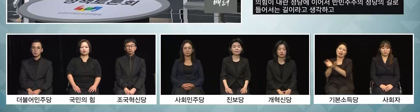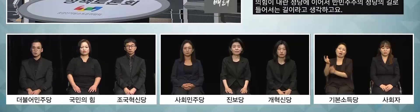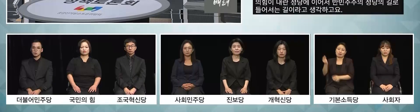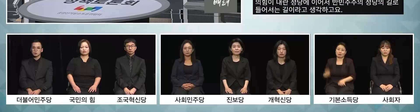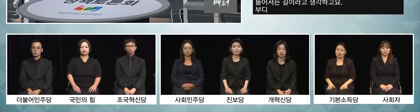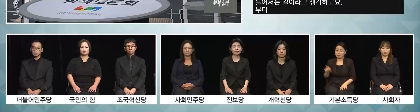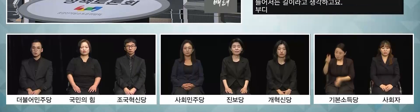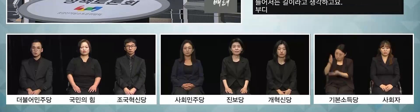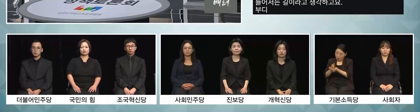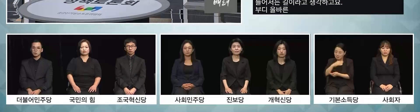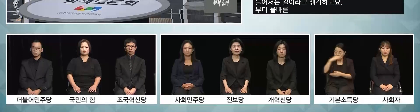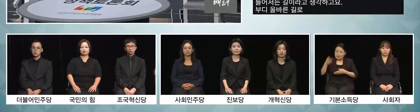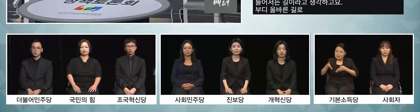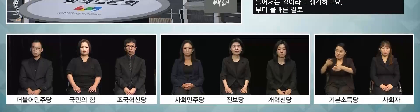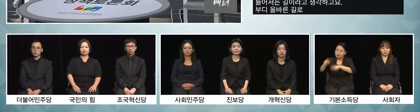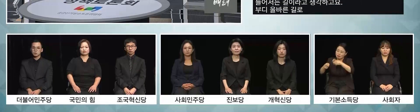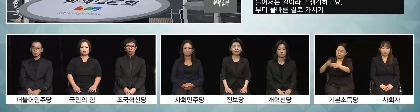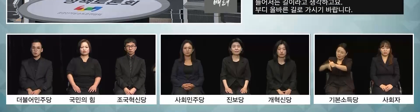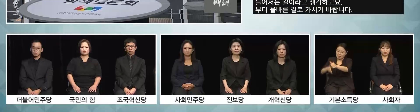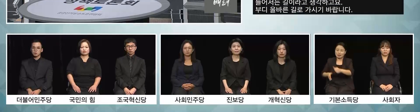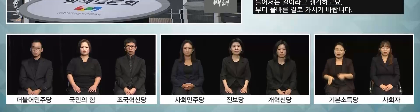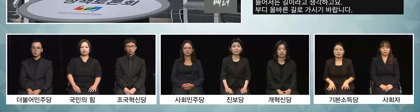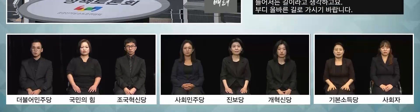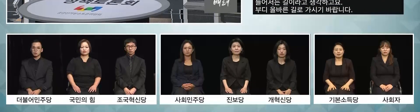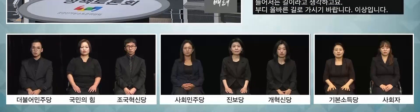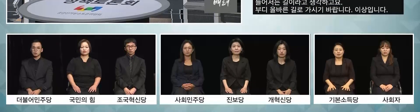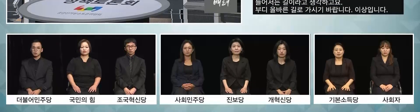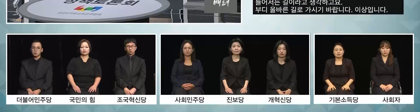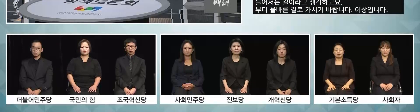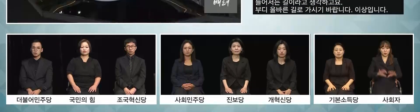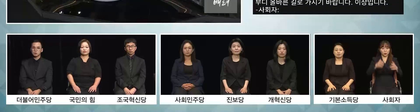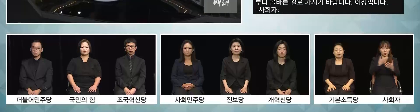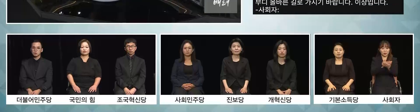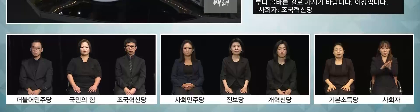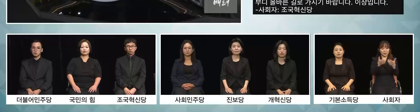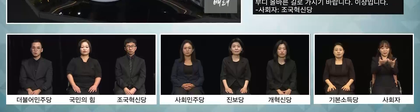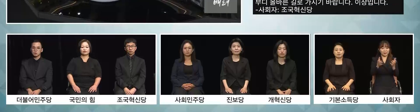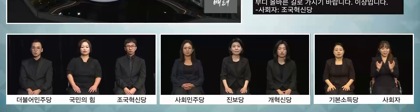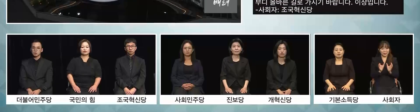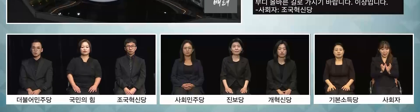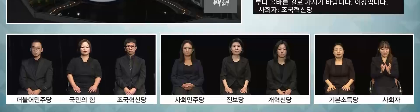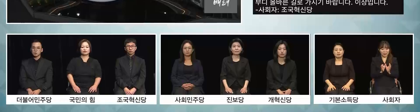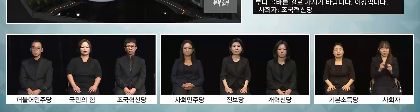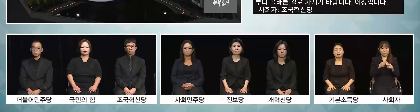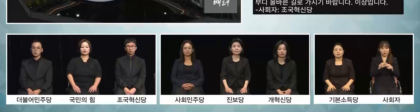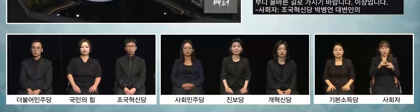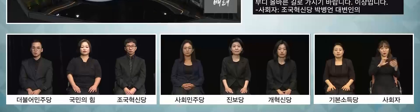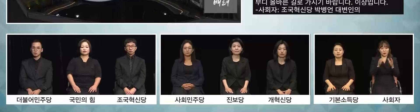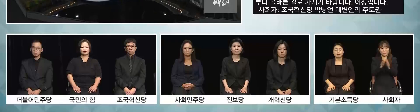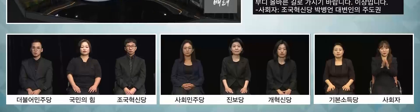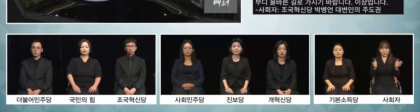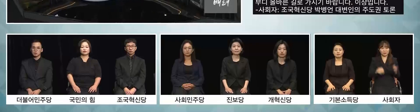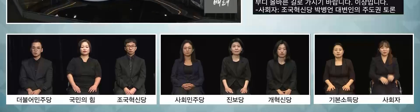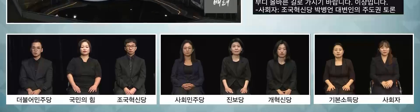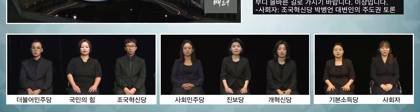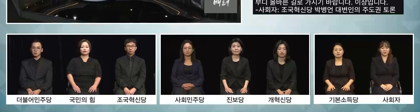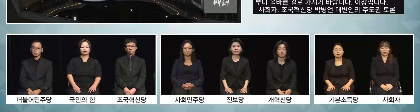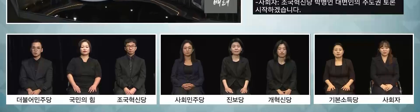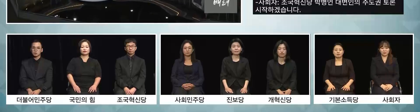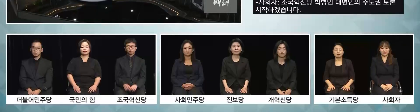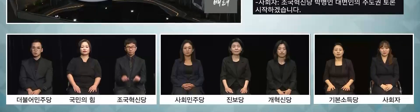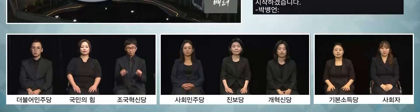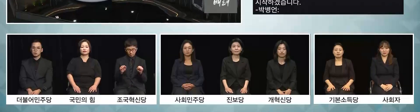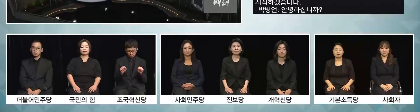길로 가시길 바랍니다. 이상입니다. 예, 조국혁신당 박병원 대변인의 주도권 토론 시작하겠습니다. 예,